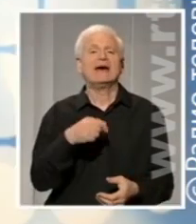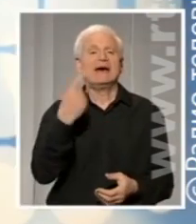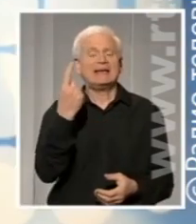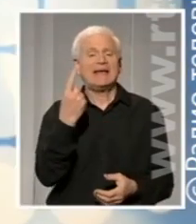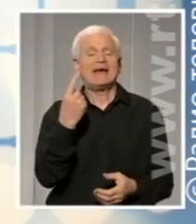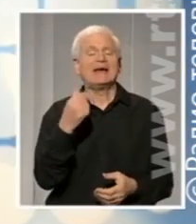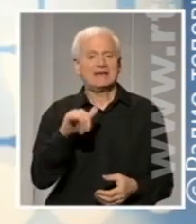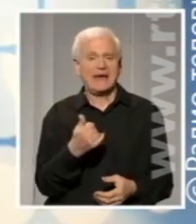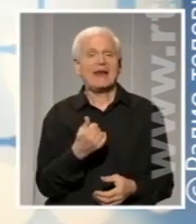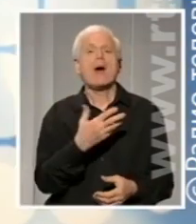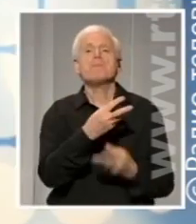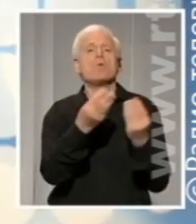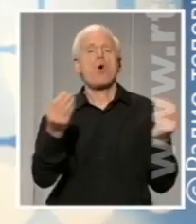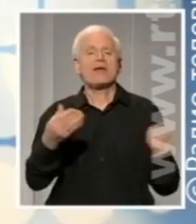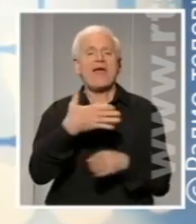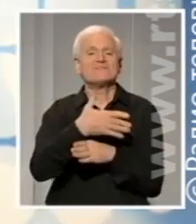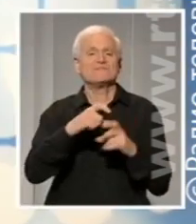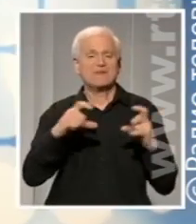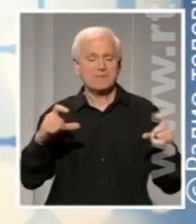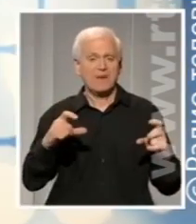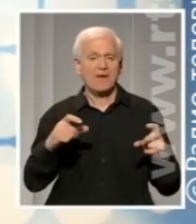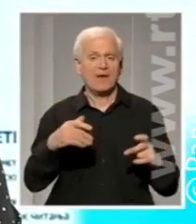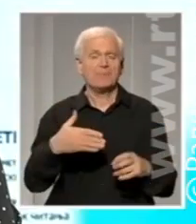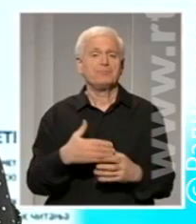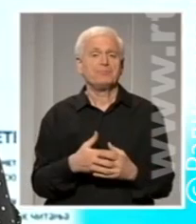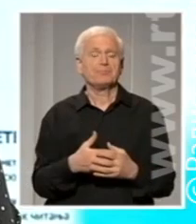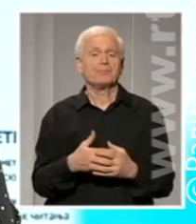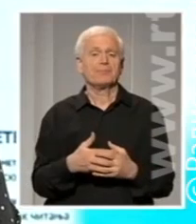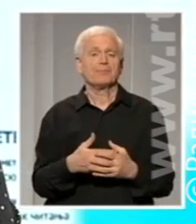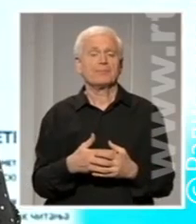mnoge kompanije, mnoge